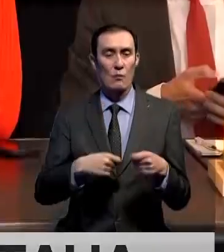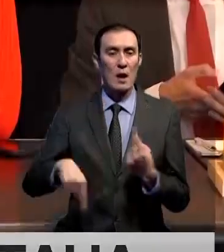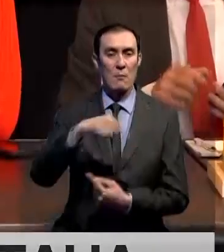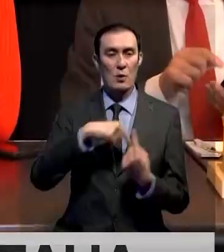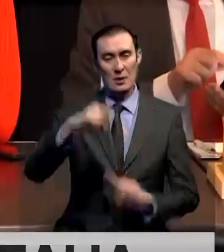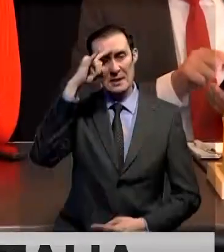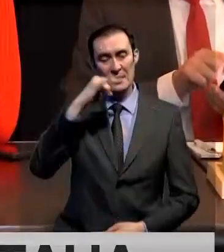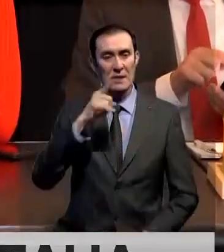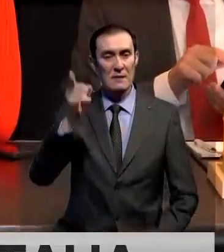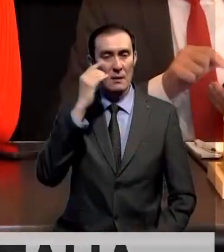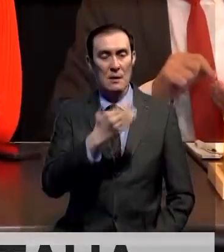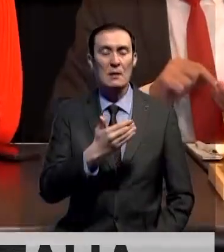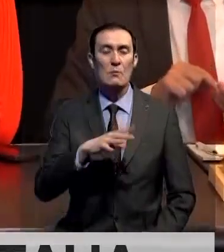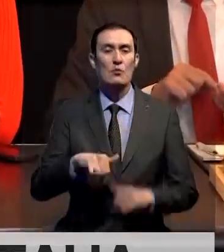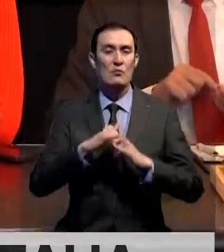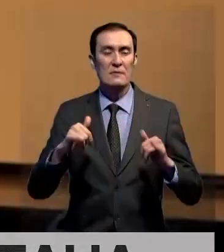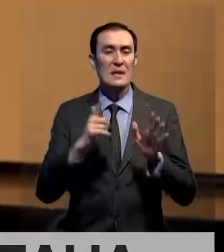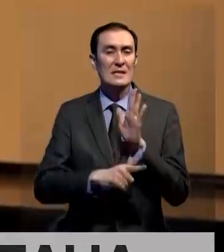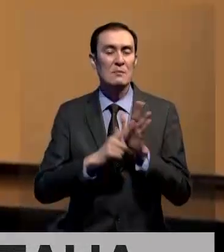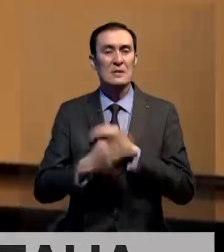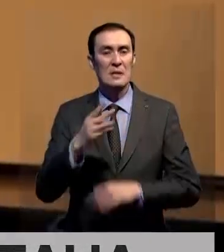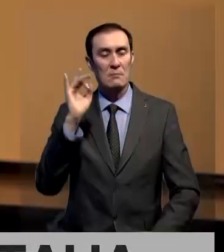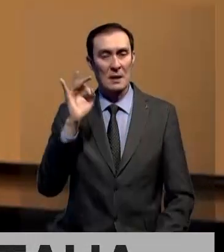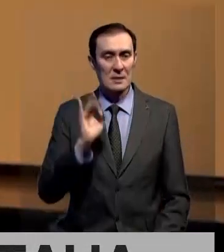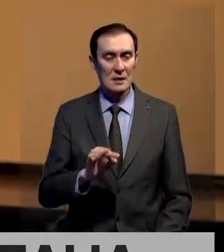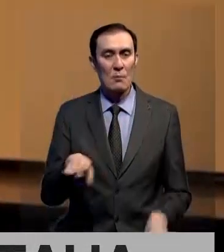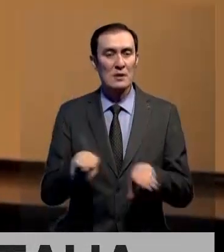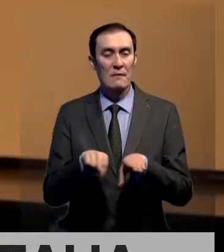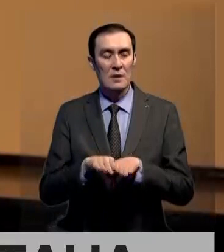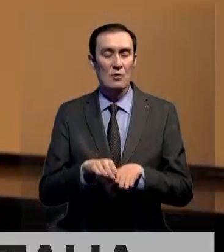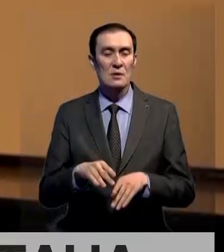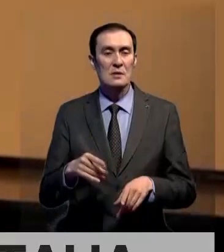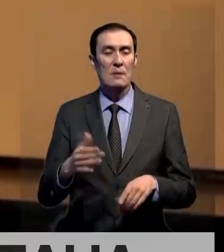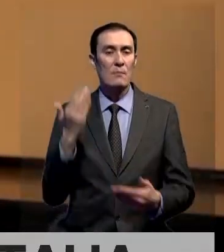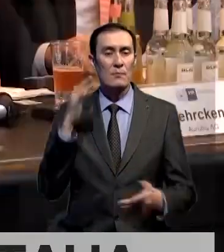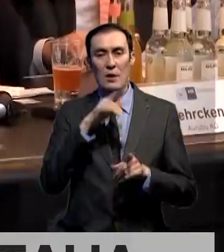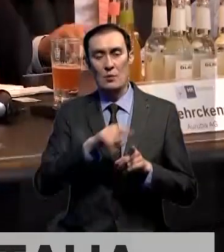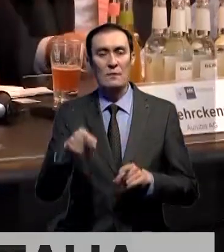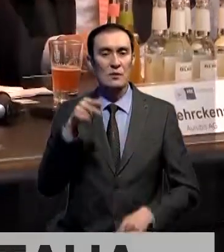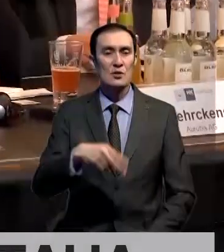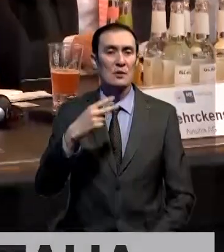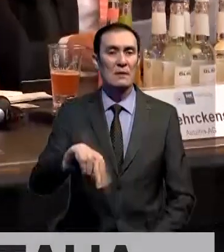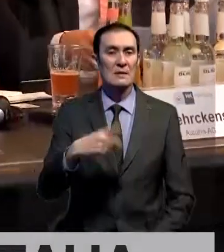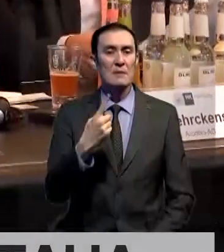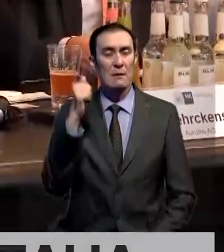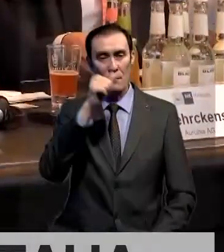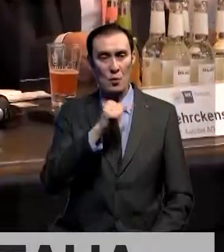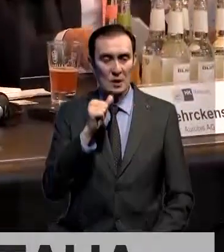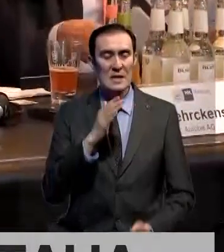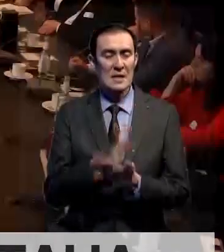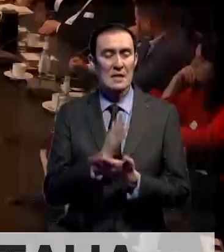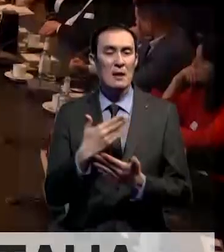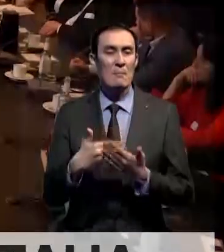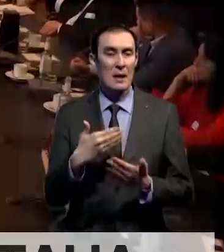между Казахстаном и Гамбургом увеличился на 73% по сравнению с аналогичным периодом 2021 и